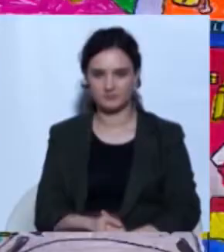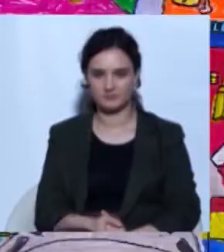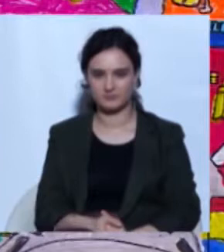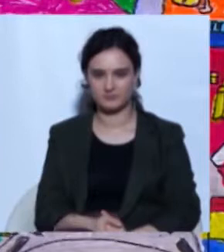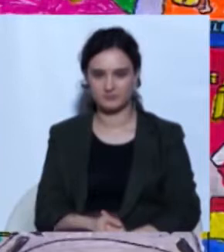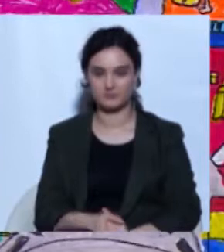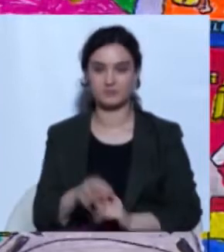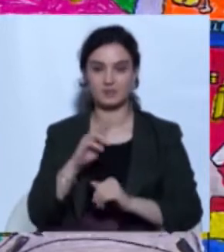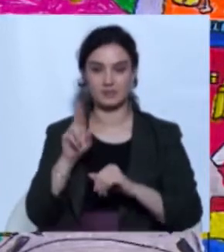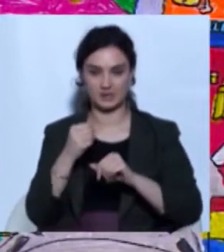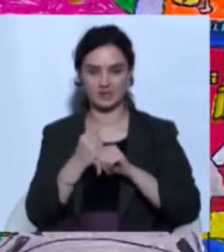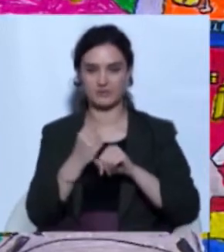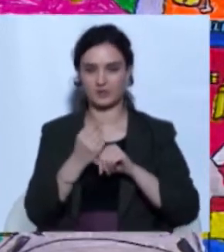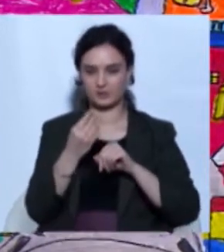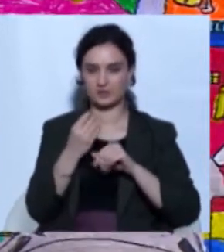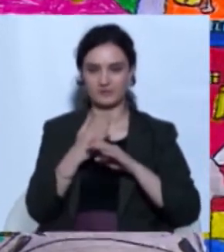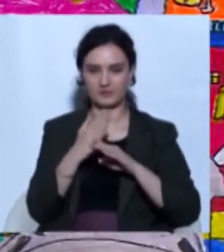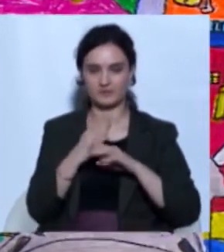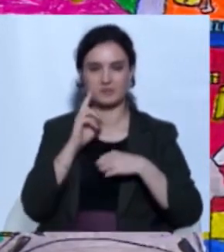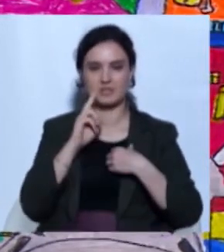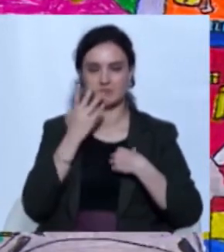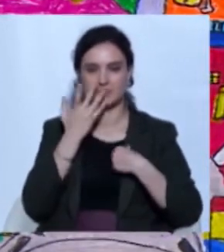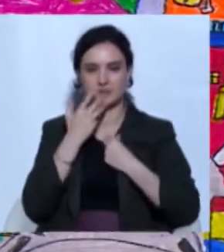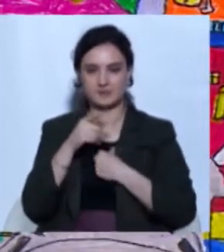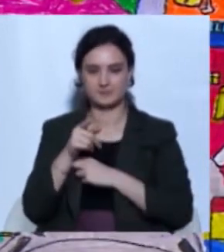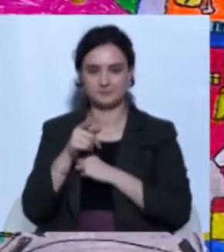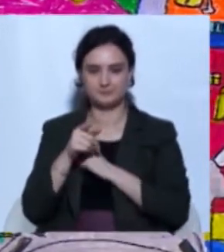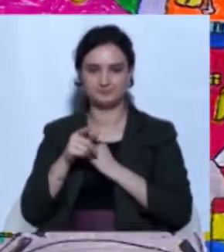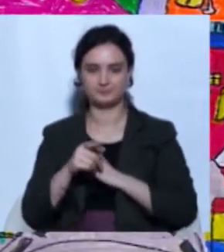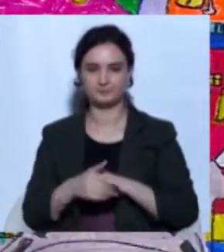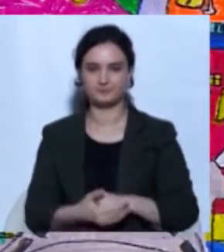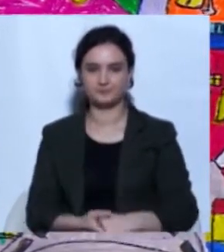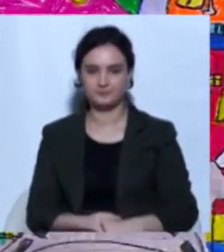და კიდევ გვაქვს იასამნისფერი.